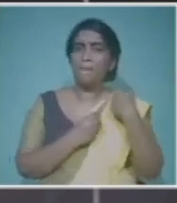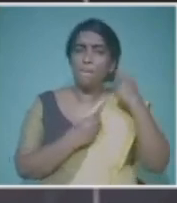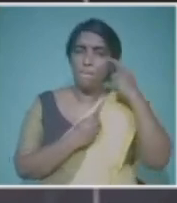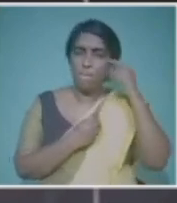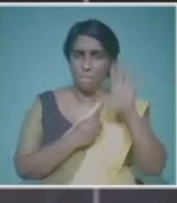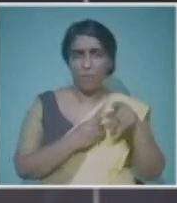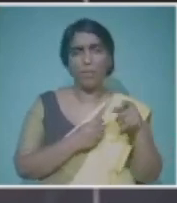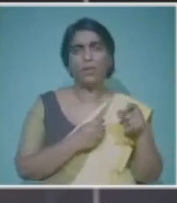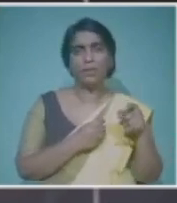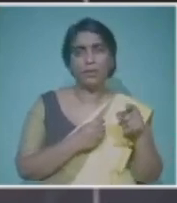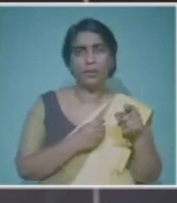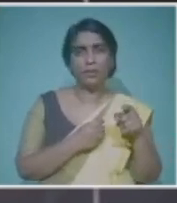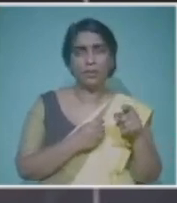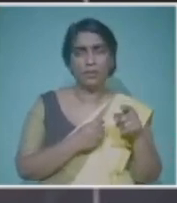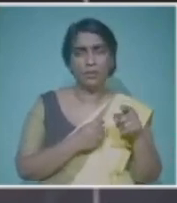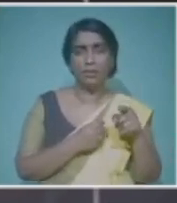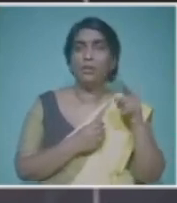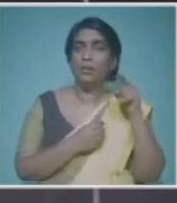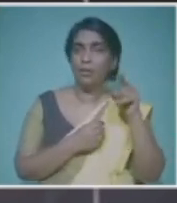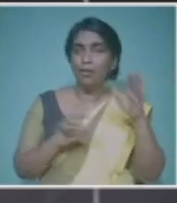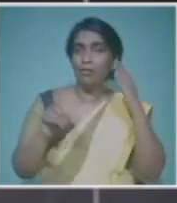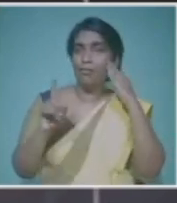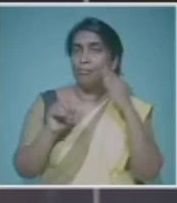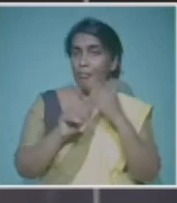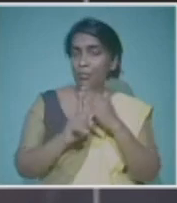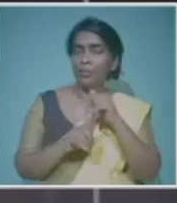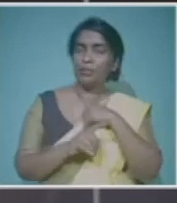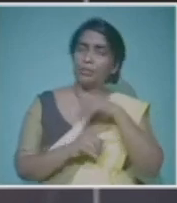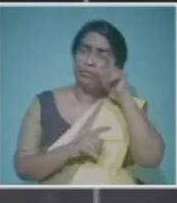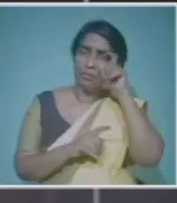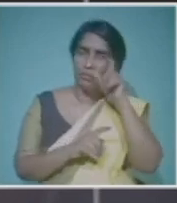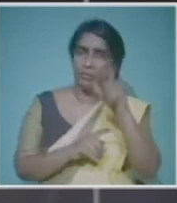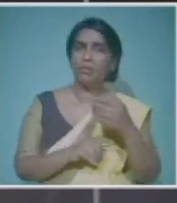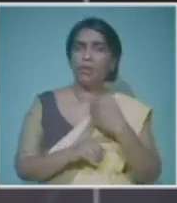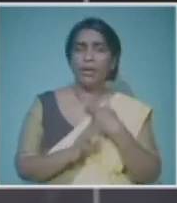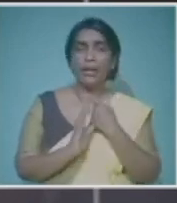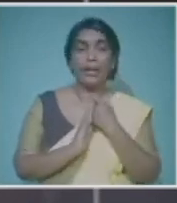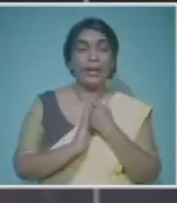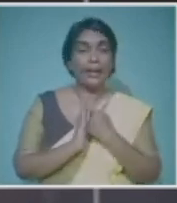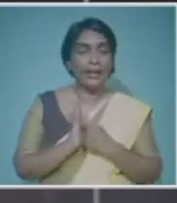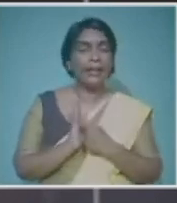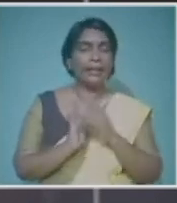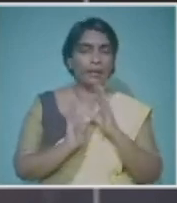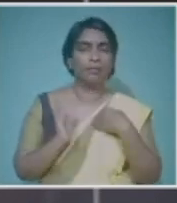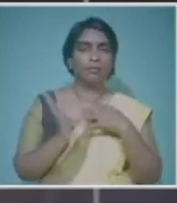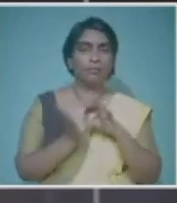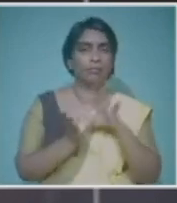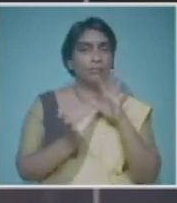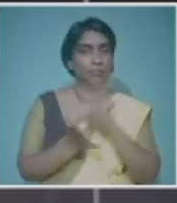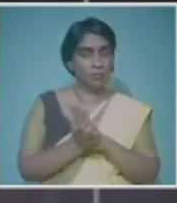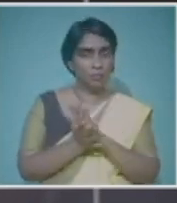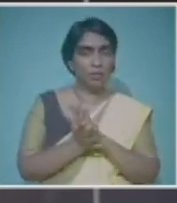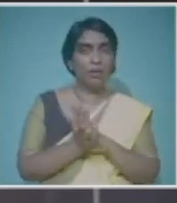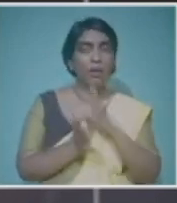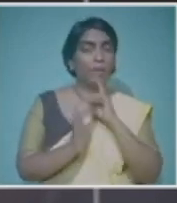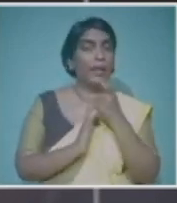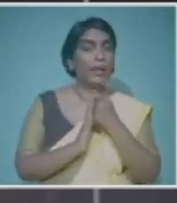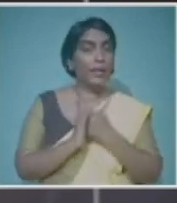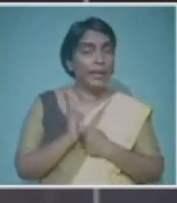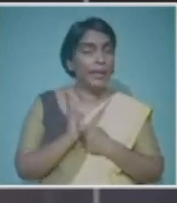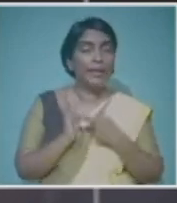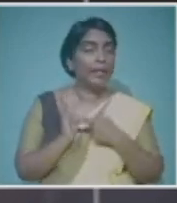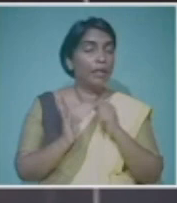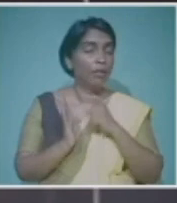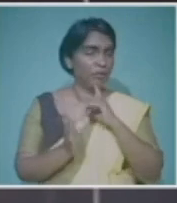අපේක්ෂා කරනවා කියලා. ඒ සම්බන්ධයෙන් සලකලා අපි කොන්දේසියක් සහිතව මේකට එකඟ වෙමු. කොන්දේසිය